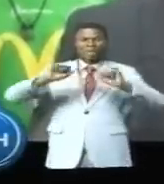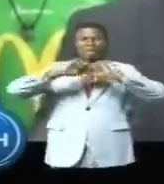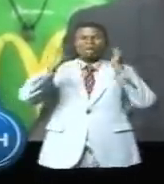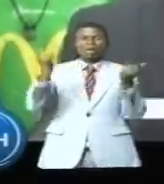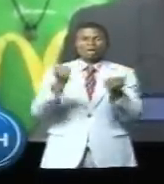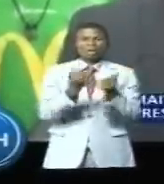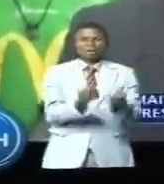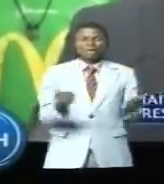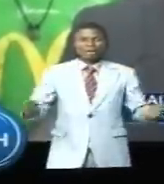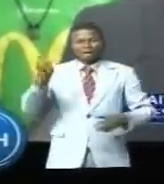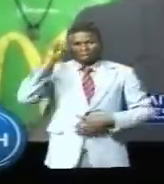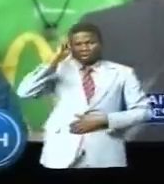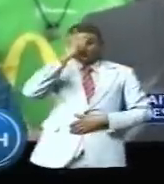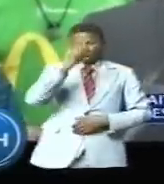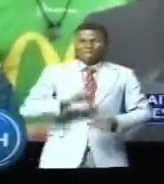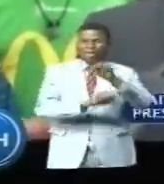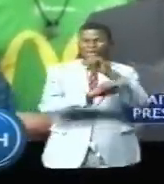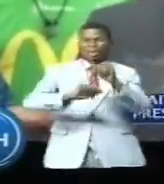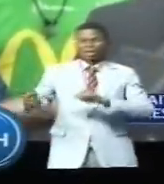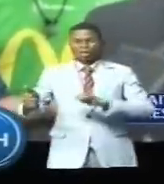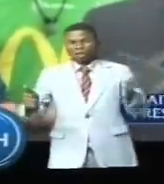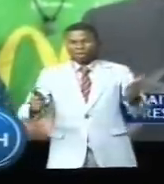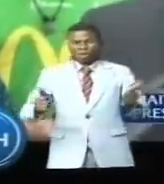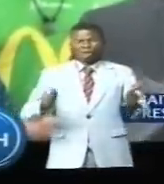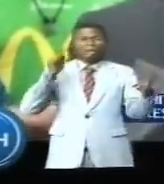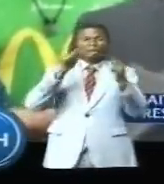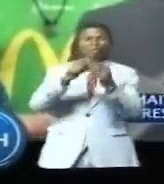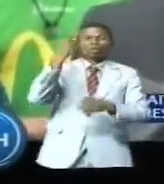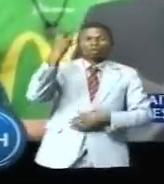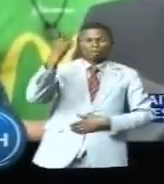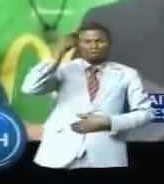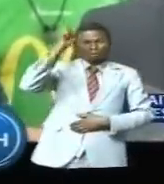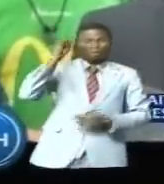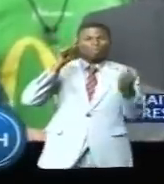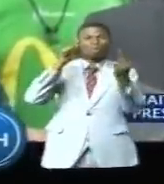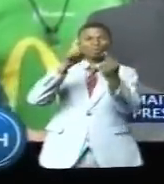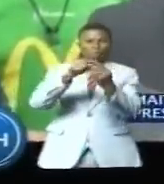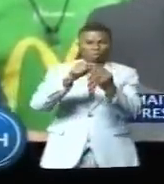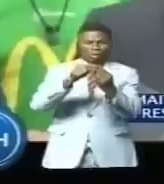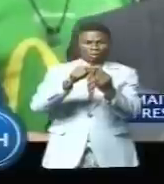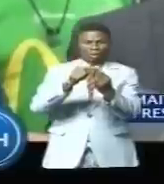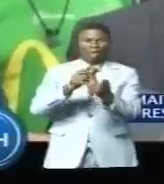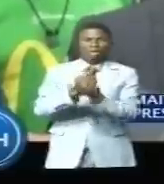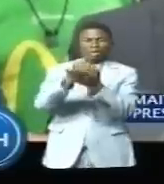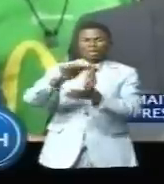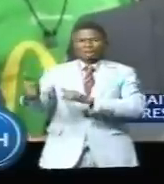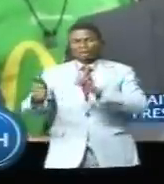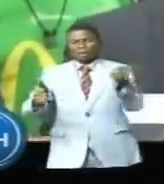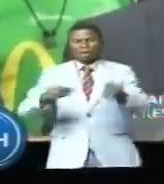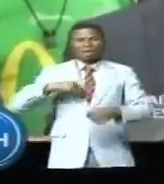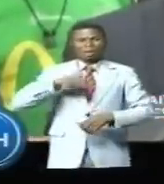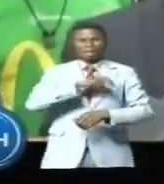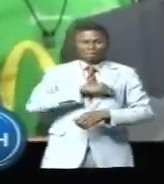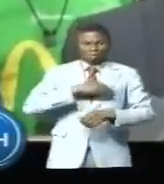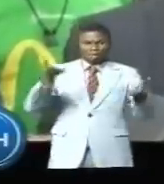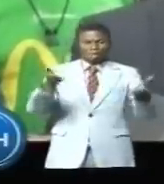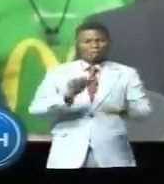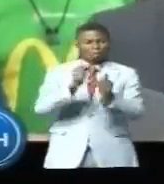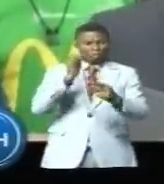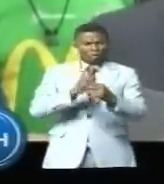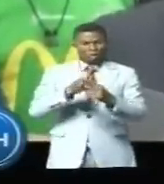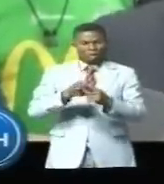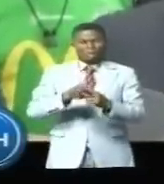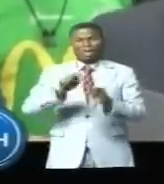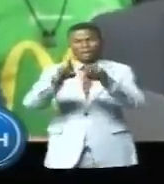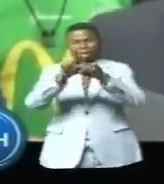l'association Banachangu Tosungana qui a deux objectifs. Le premier objectif, l'entraide entre membres se trouvant en difficulté d'ordre